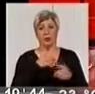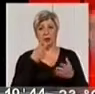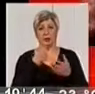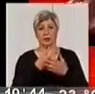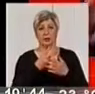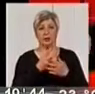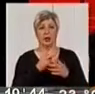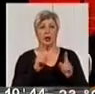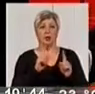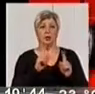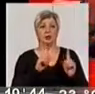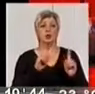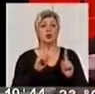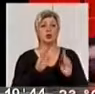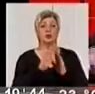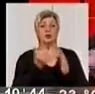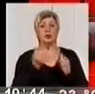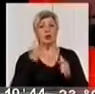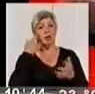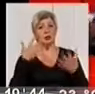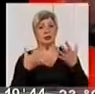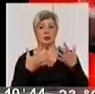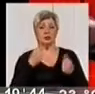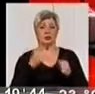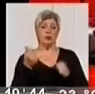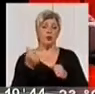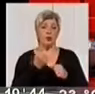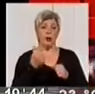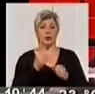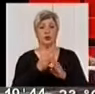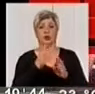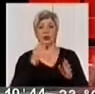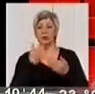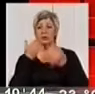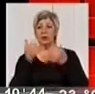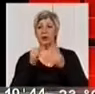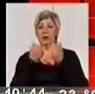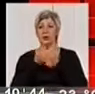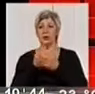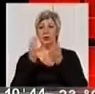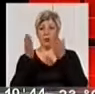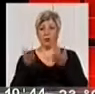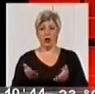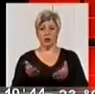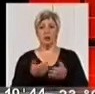або прямо скарги, то це в першу чергу от звертатись до вас. У нас, так, ми в